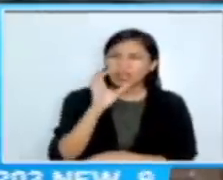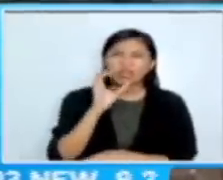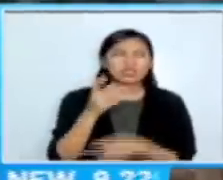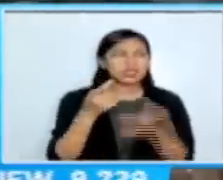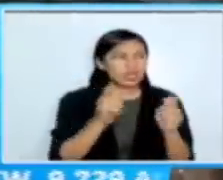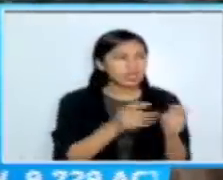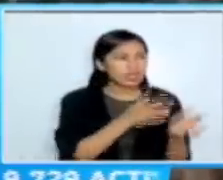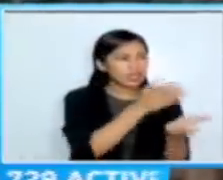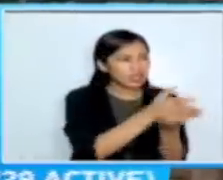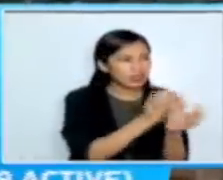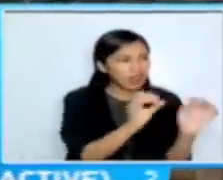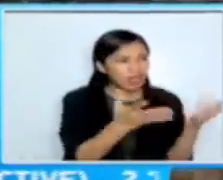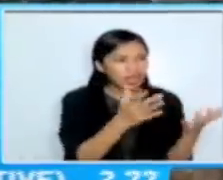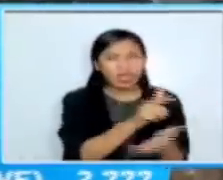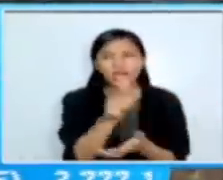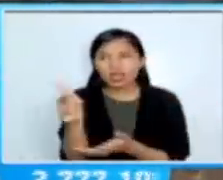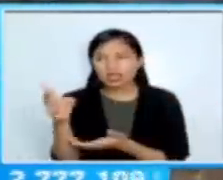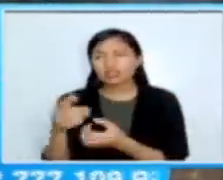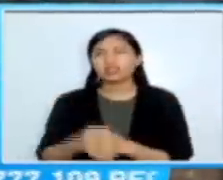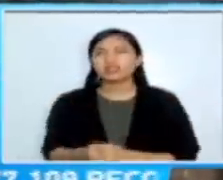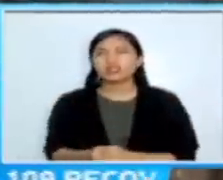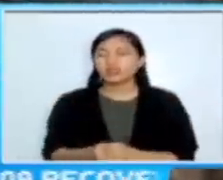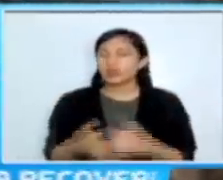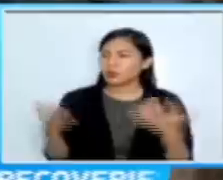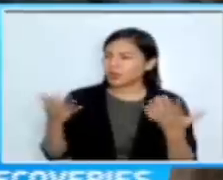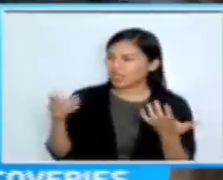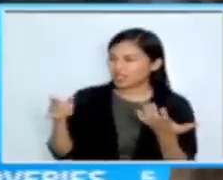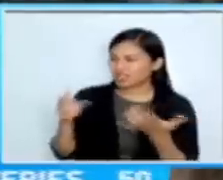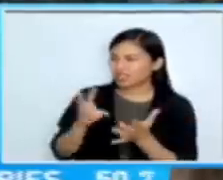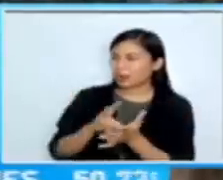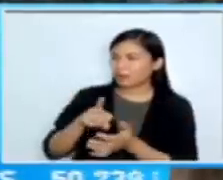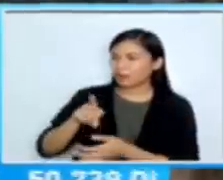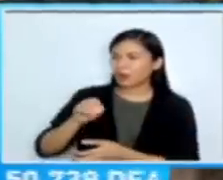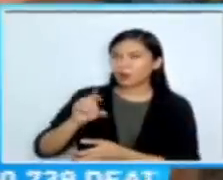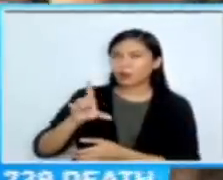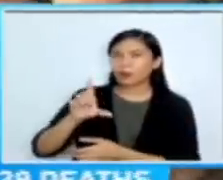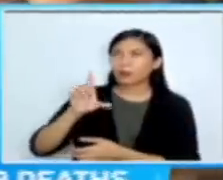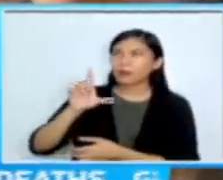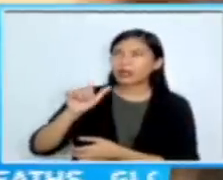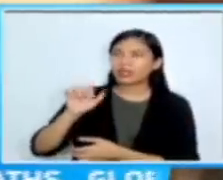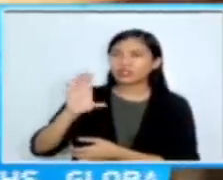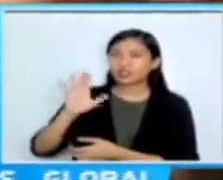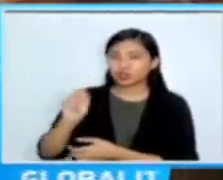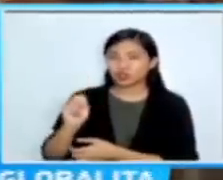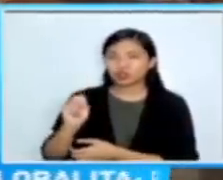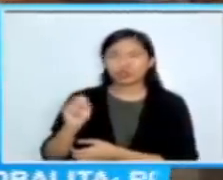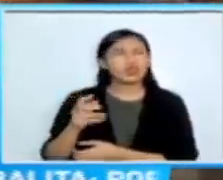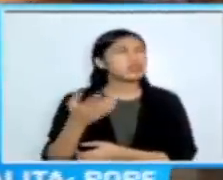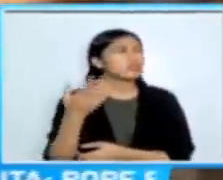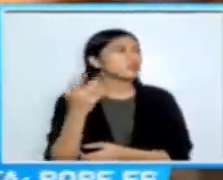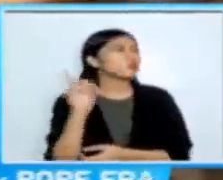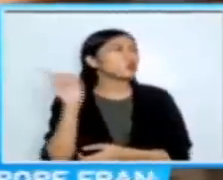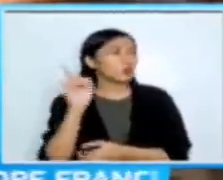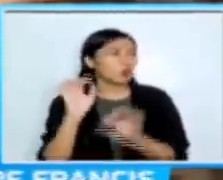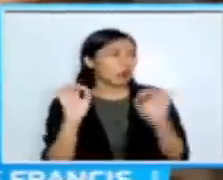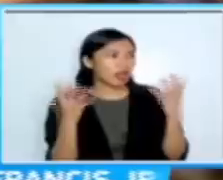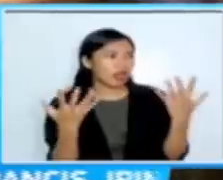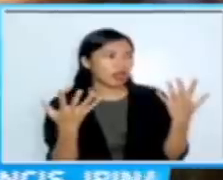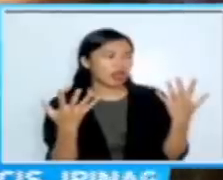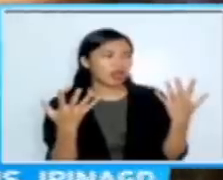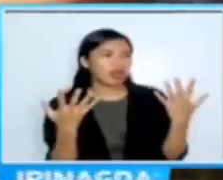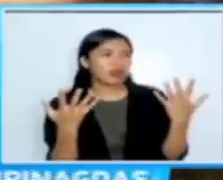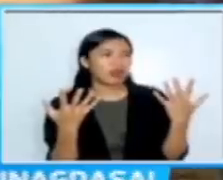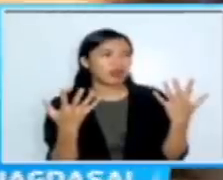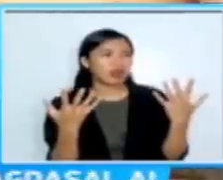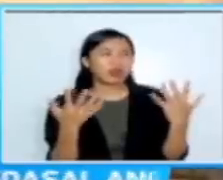Kayo pala, taga-poblasyon, hindi kayo taga rito. Bakit po umabot kayo dito? Kasi wala na doon talaga. Meron doon refilling station sa May